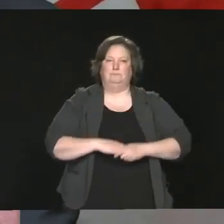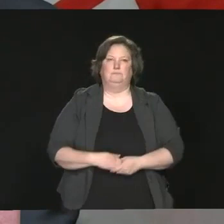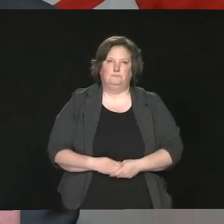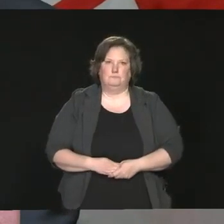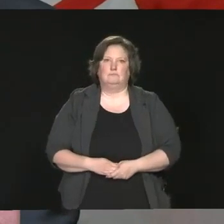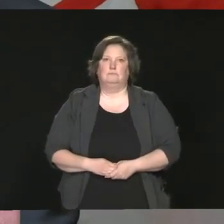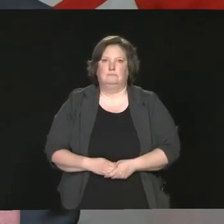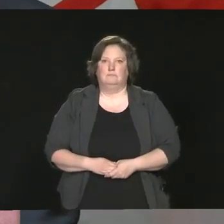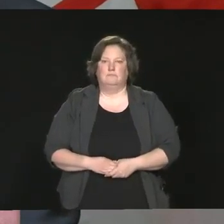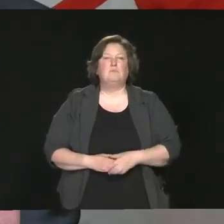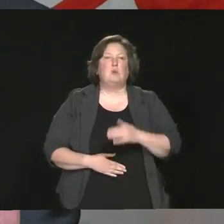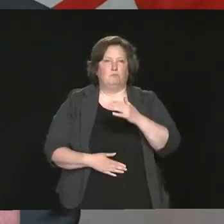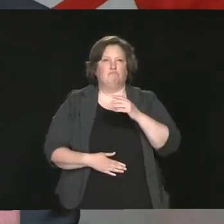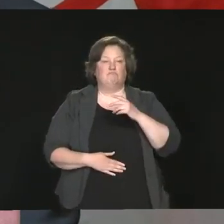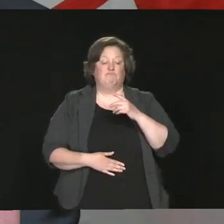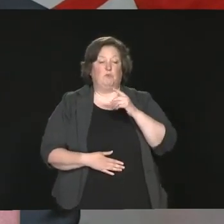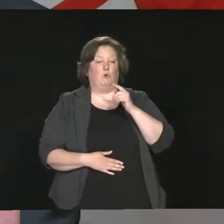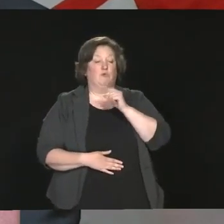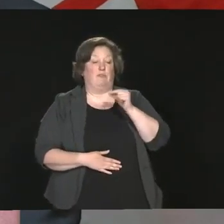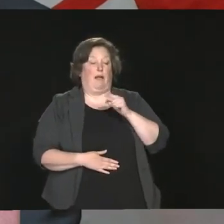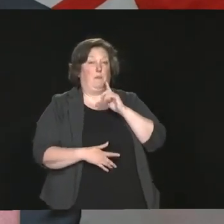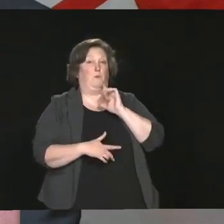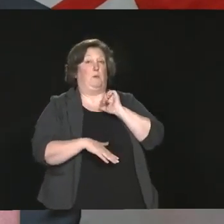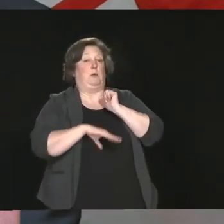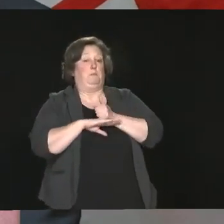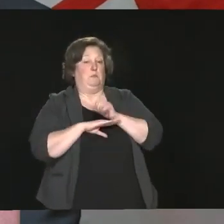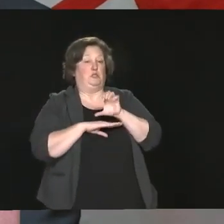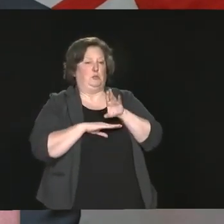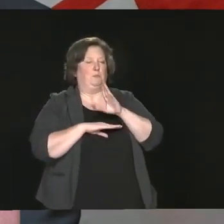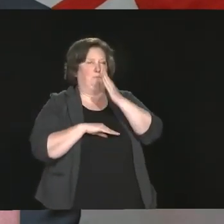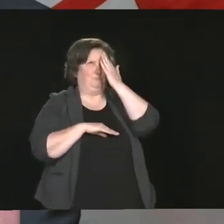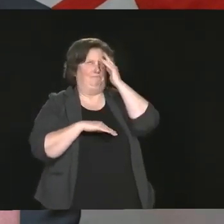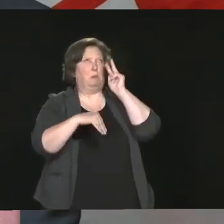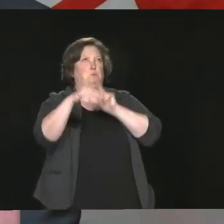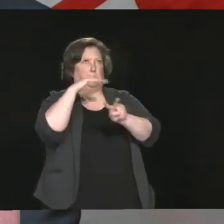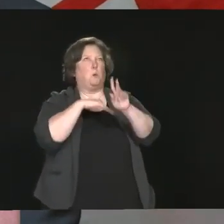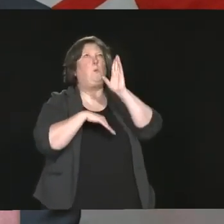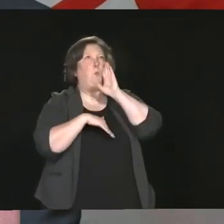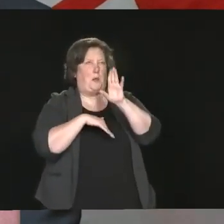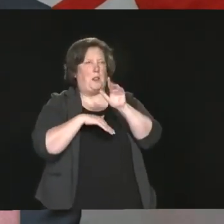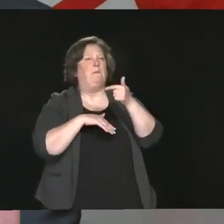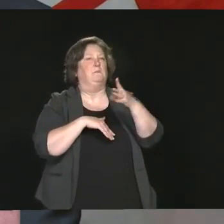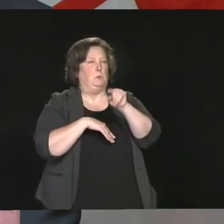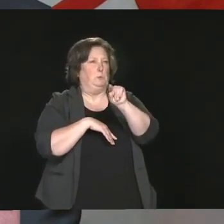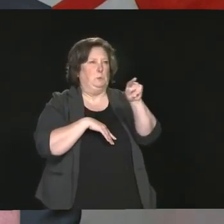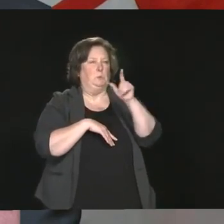d'opposition vont permettre, plus particulièrement aux agents de l'Agence de revenus du Canada,